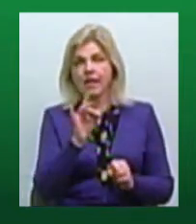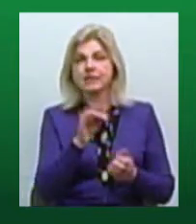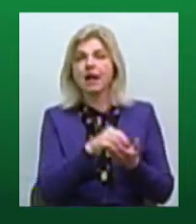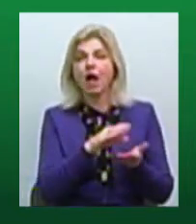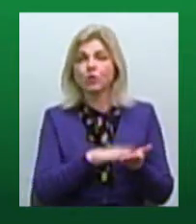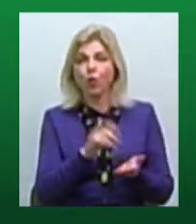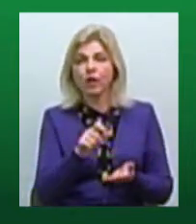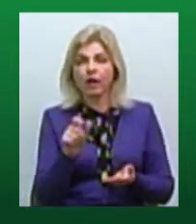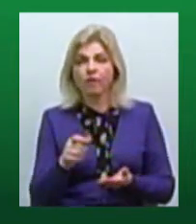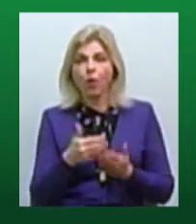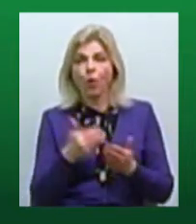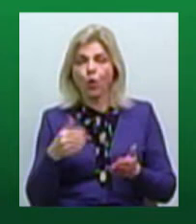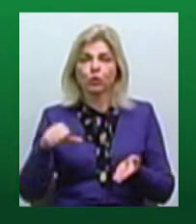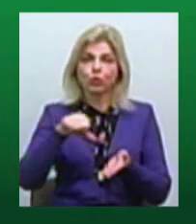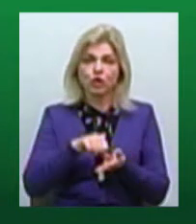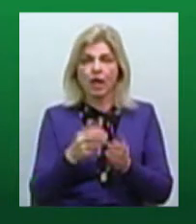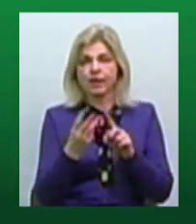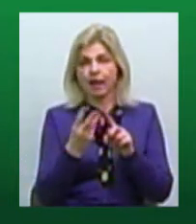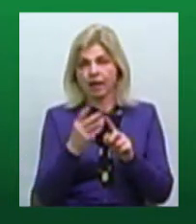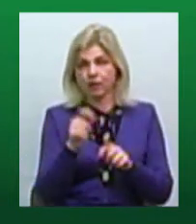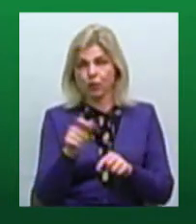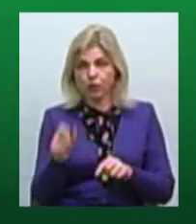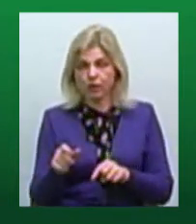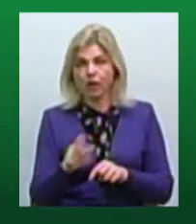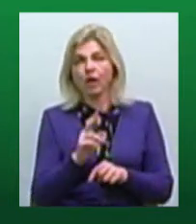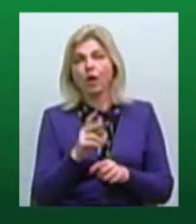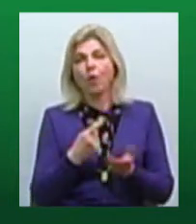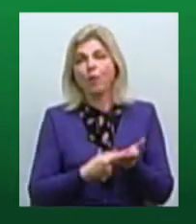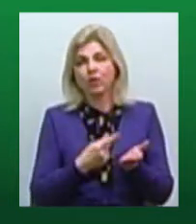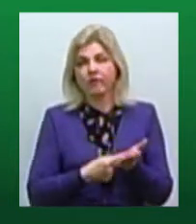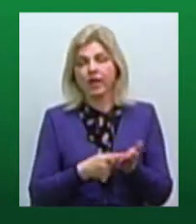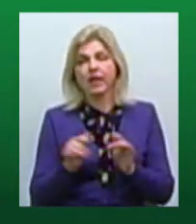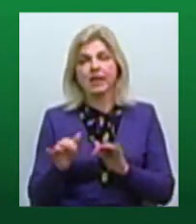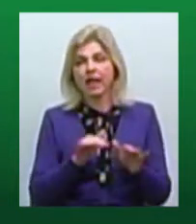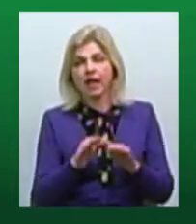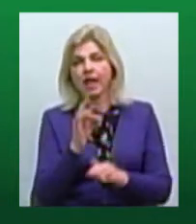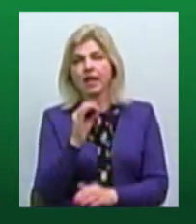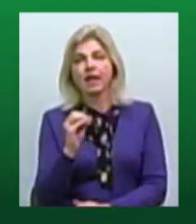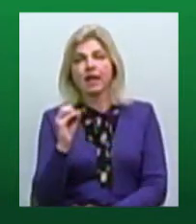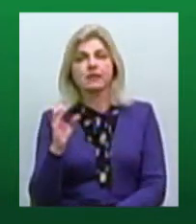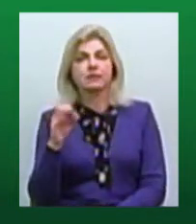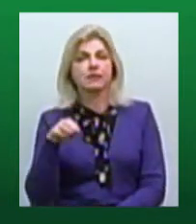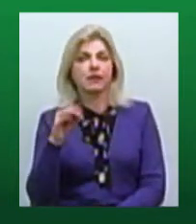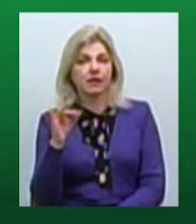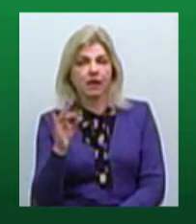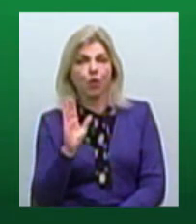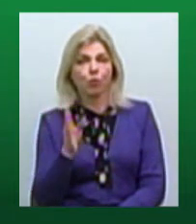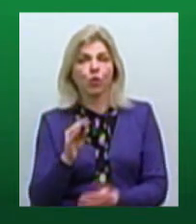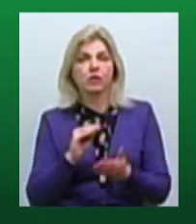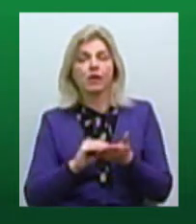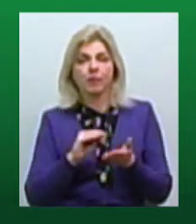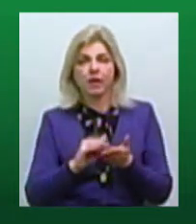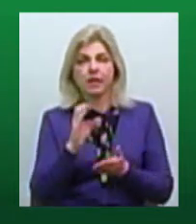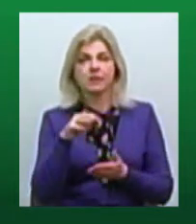или трети кафе кимчи припять развитию в реестре будет откуда ты там с песочным